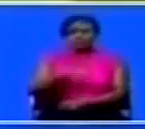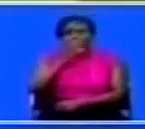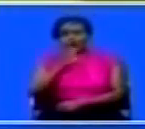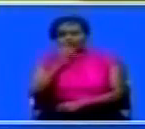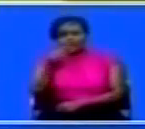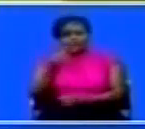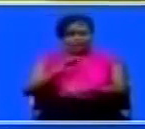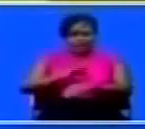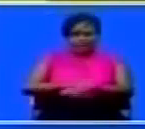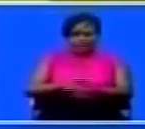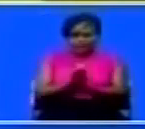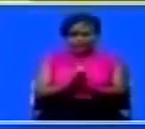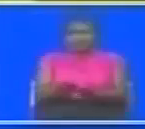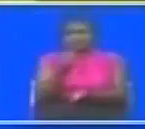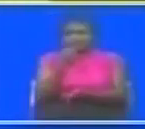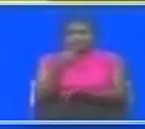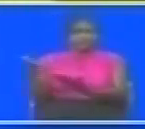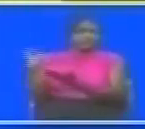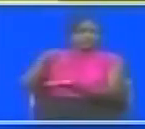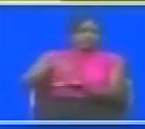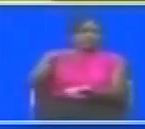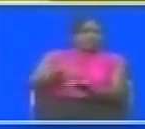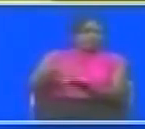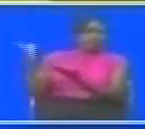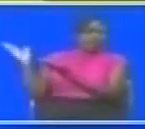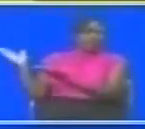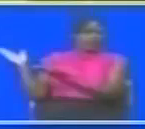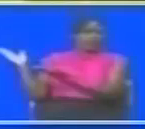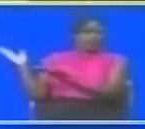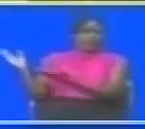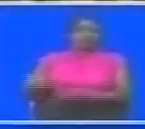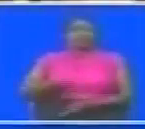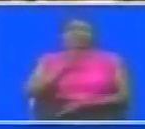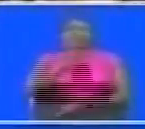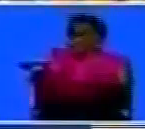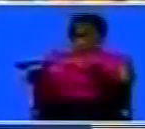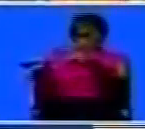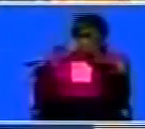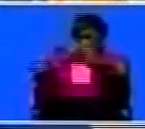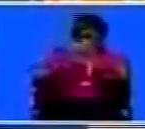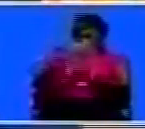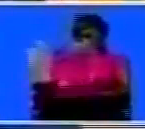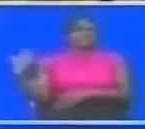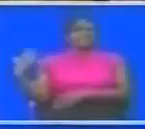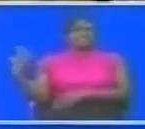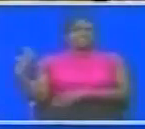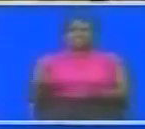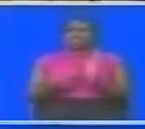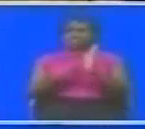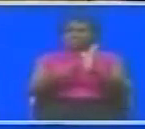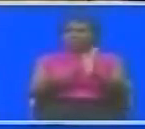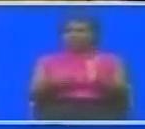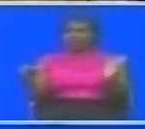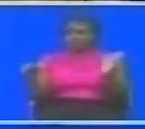jadi, taswira utakayokumbana nayo ni kama hii. Maji yaliyogeuka rangi ya njano, ishara tosha kuwa